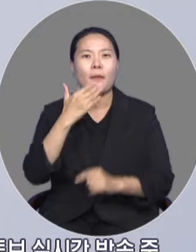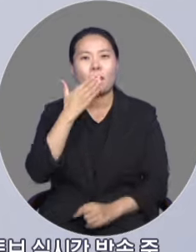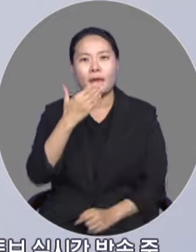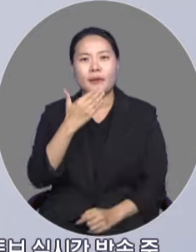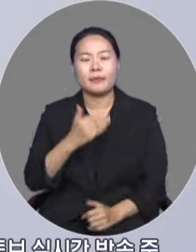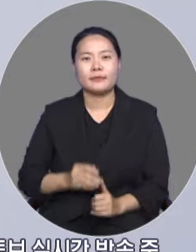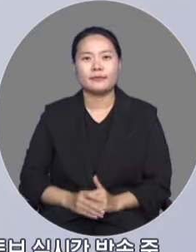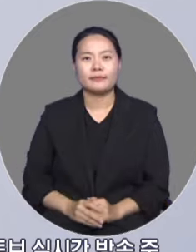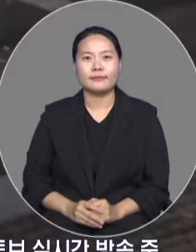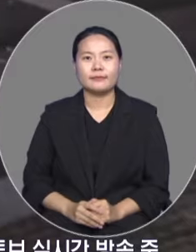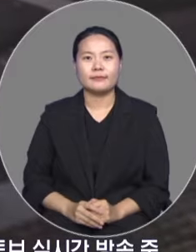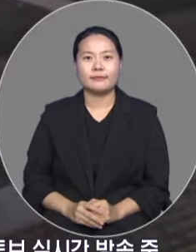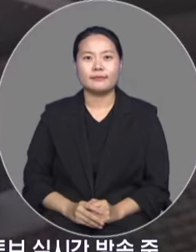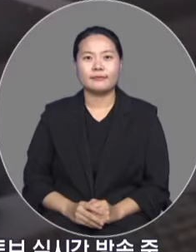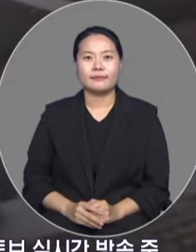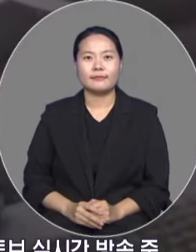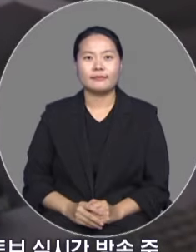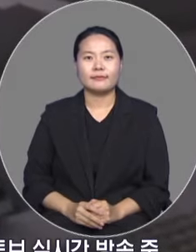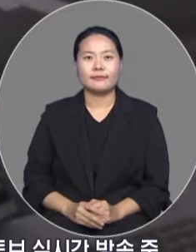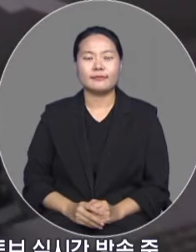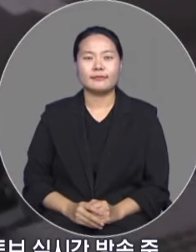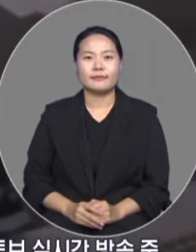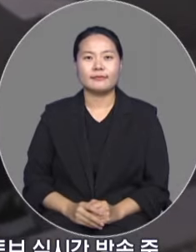있다고 밝혔습니다.